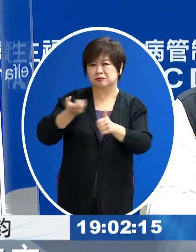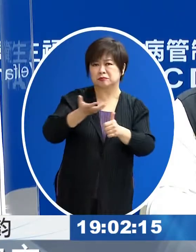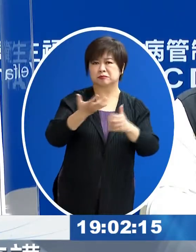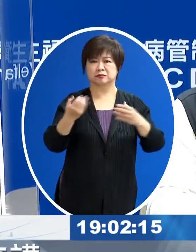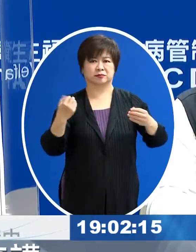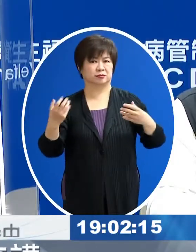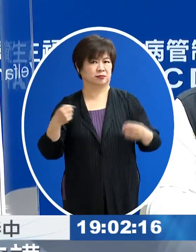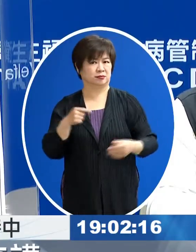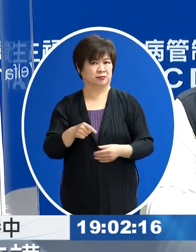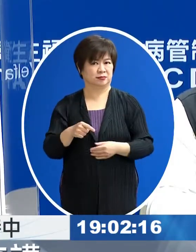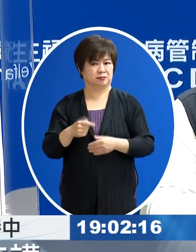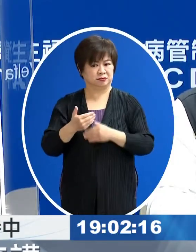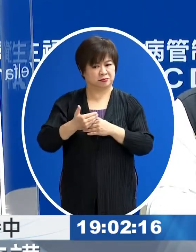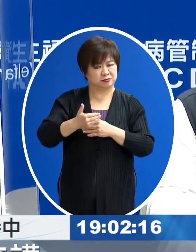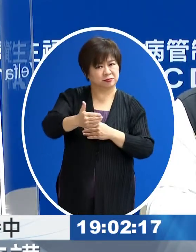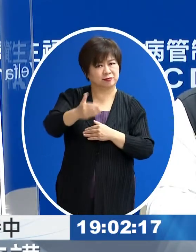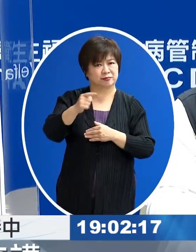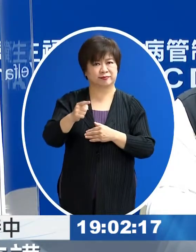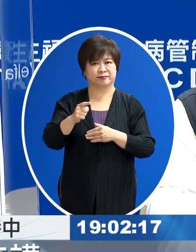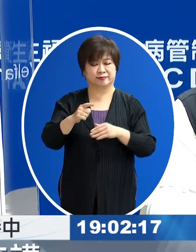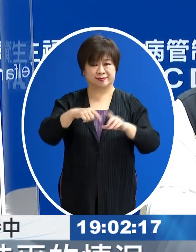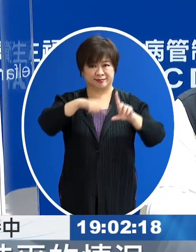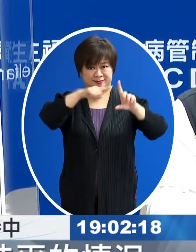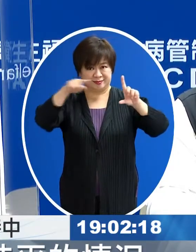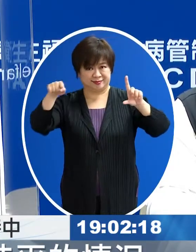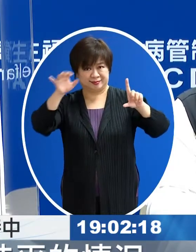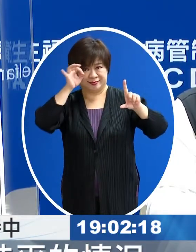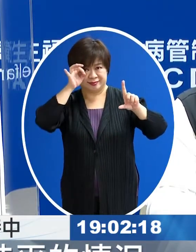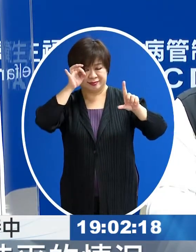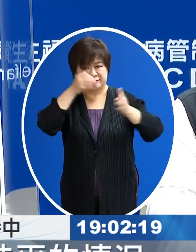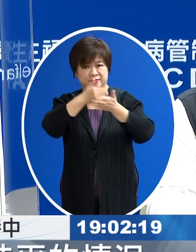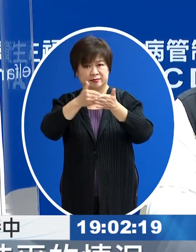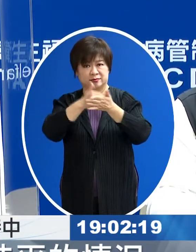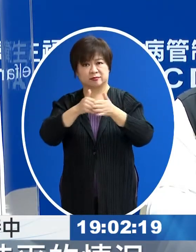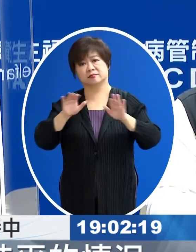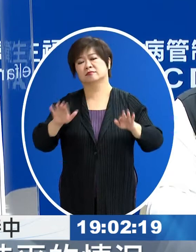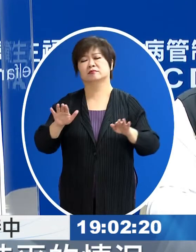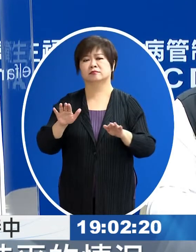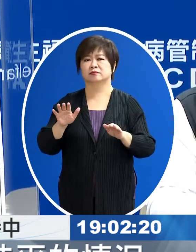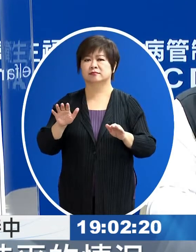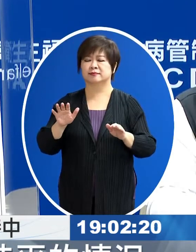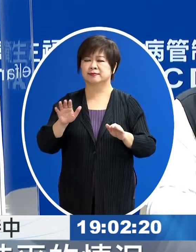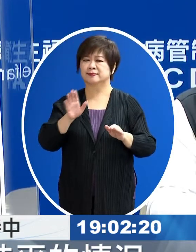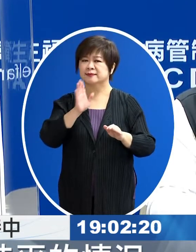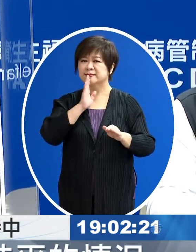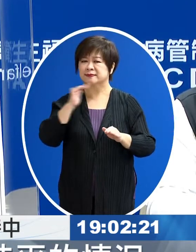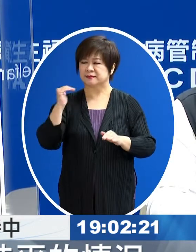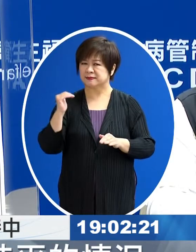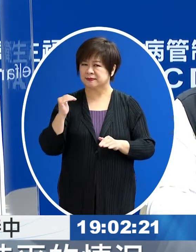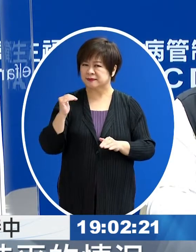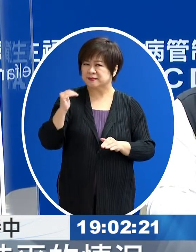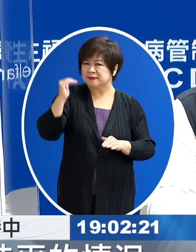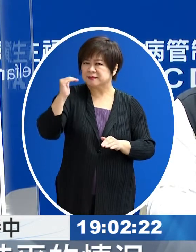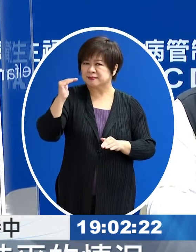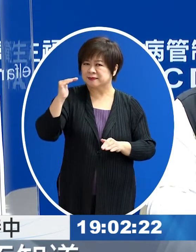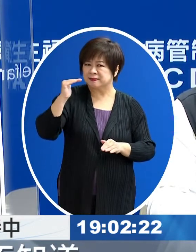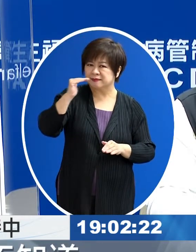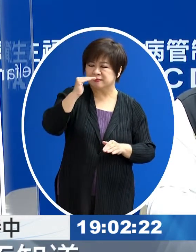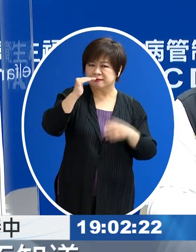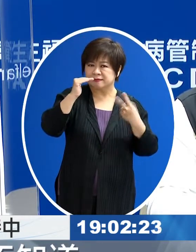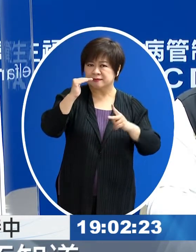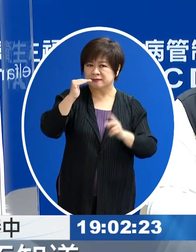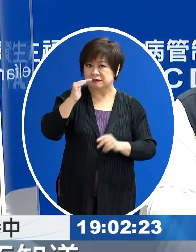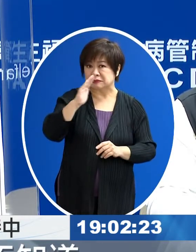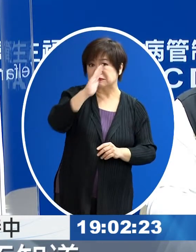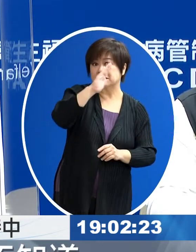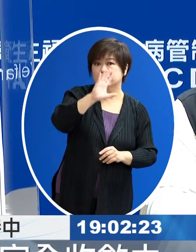为主， 整体的发展的一个曲线来讲哈，现在顶多是在一个高峰持平的情况，会不会再往